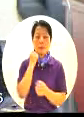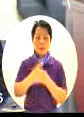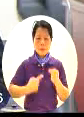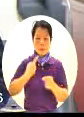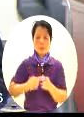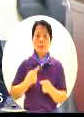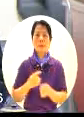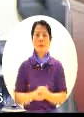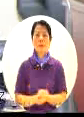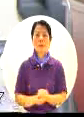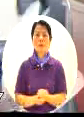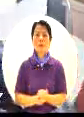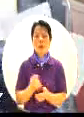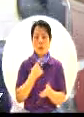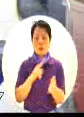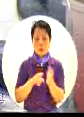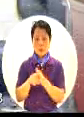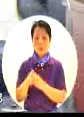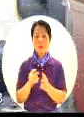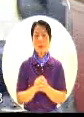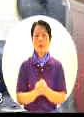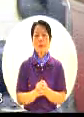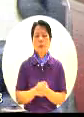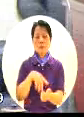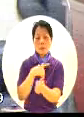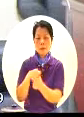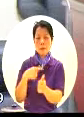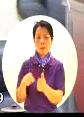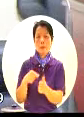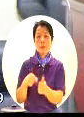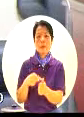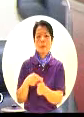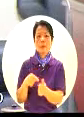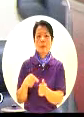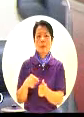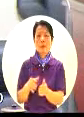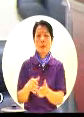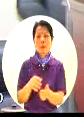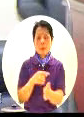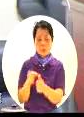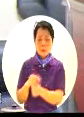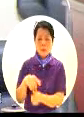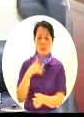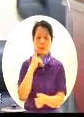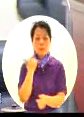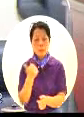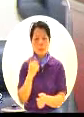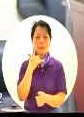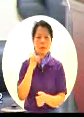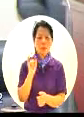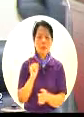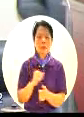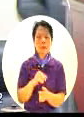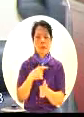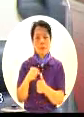既然了哈，我们一直学教他，大概叫爸爸妈妈，上个电话叫阿公